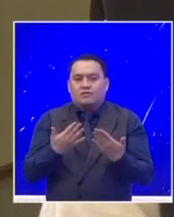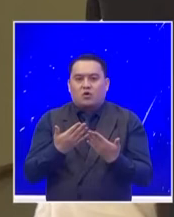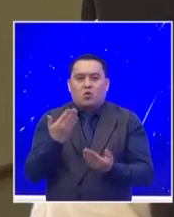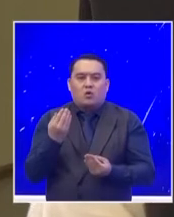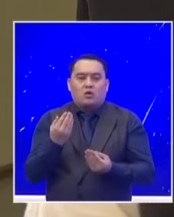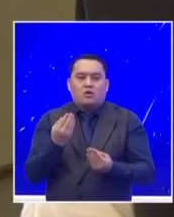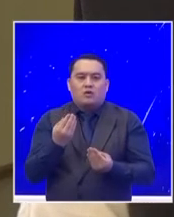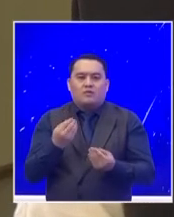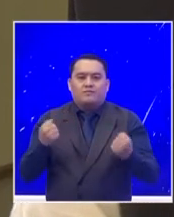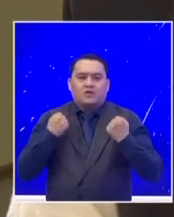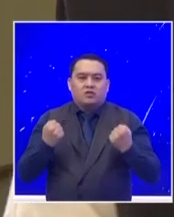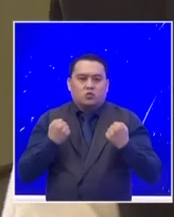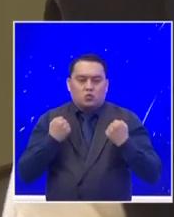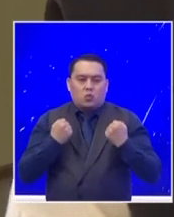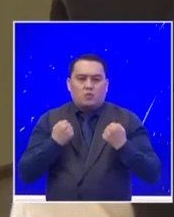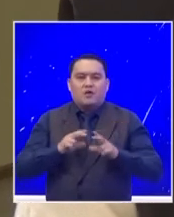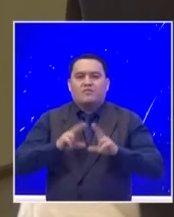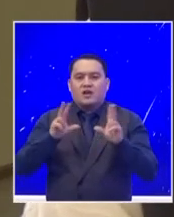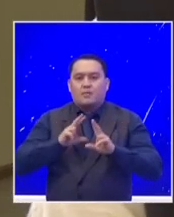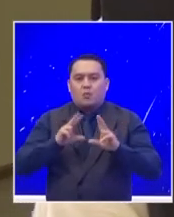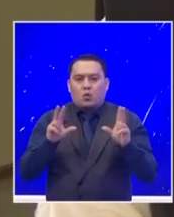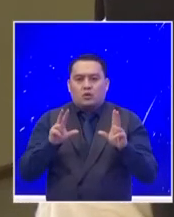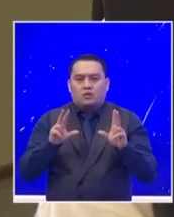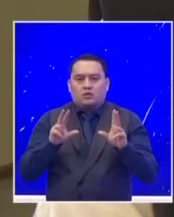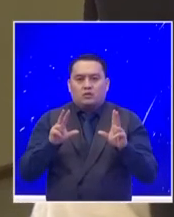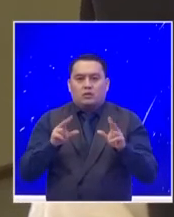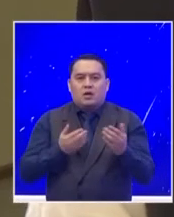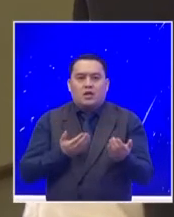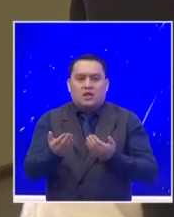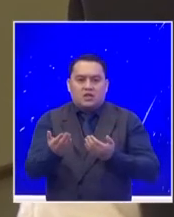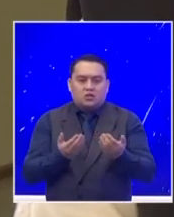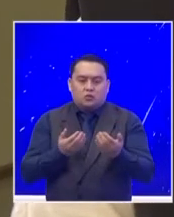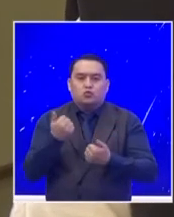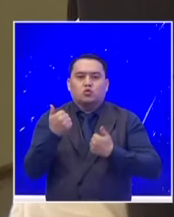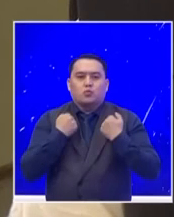по физической культуре, по волейболу, по лыжному спорту.